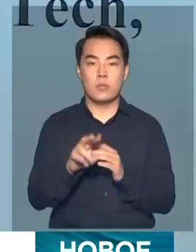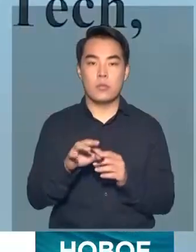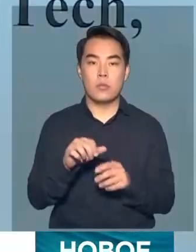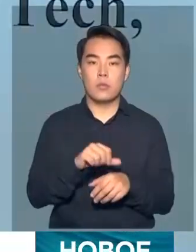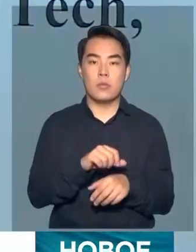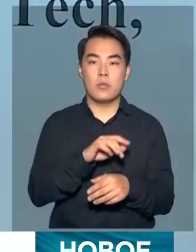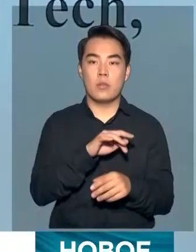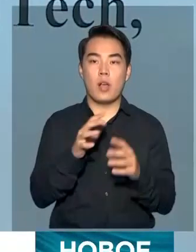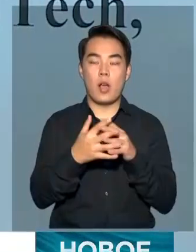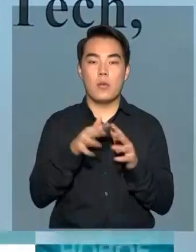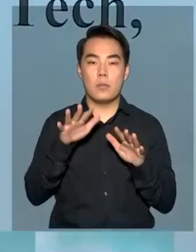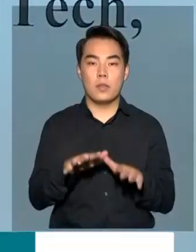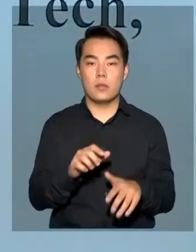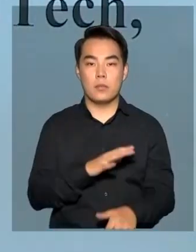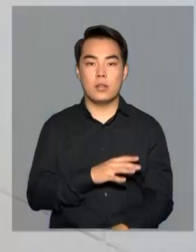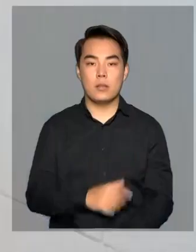страны